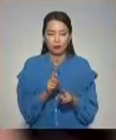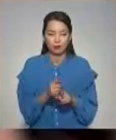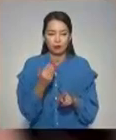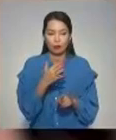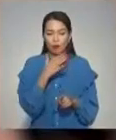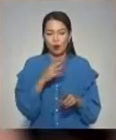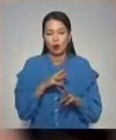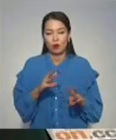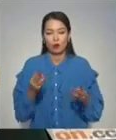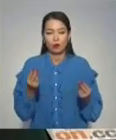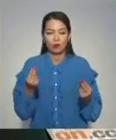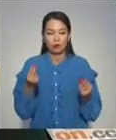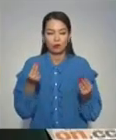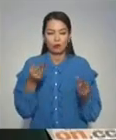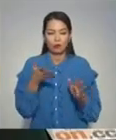многомиллионным состоянием.